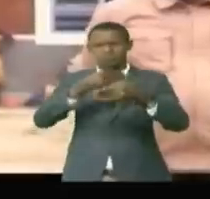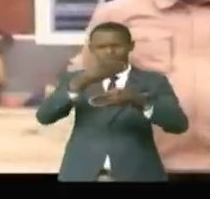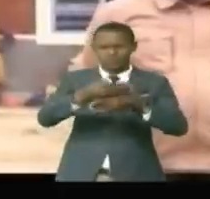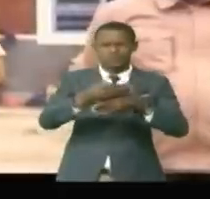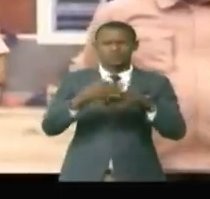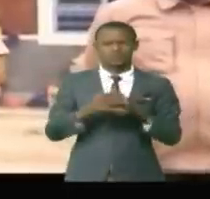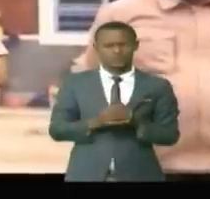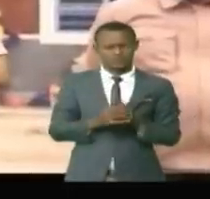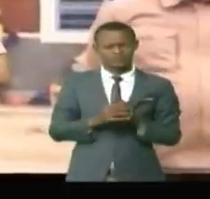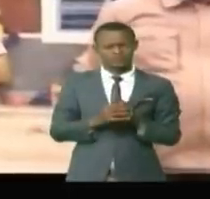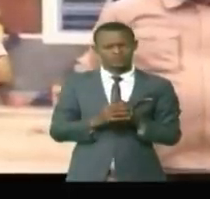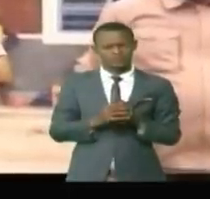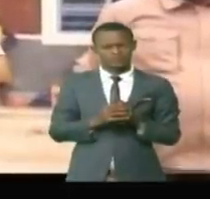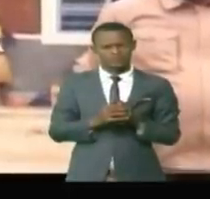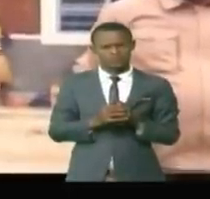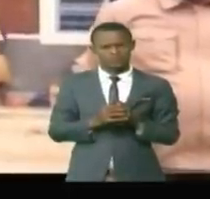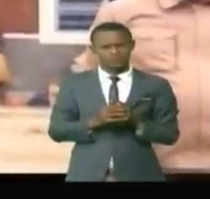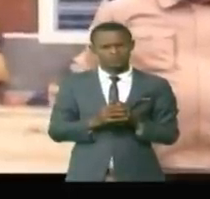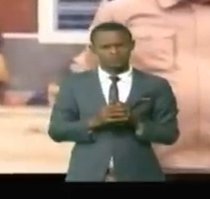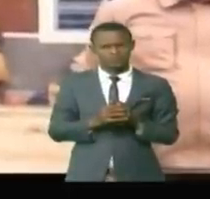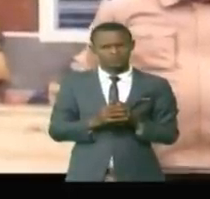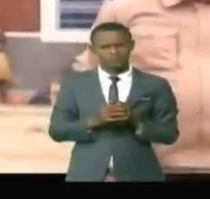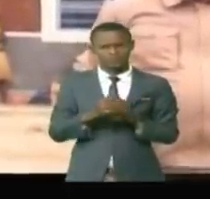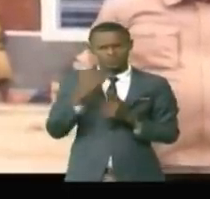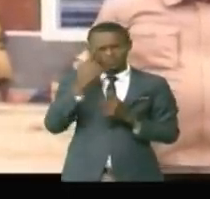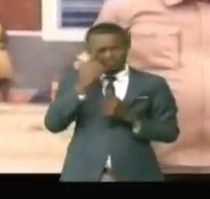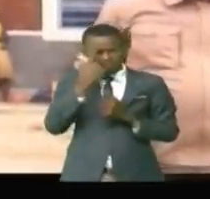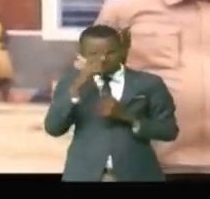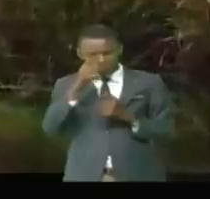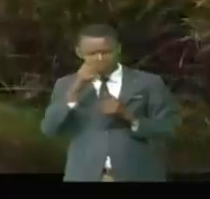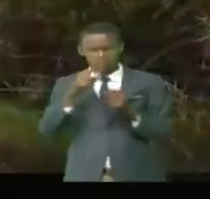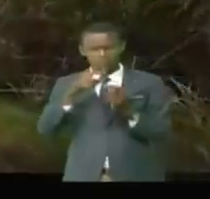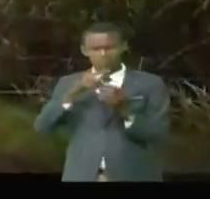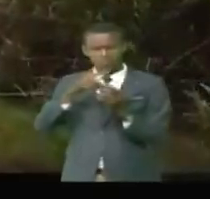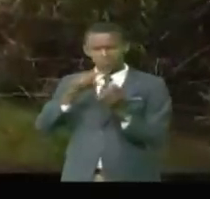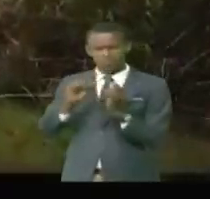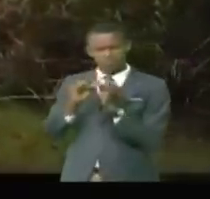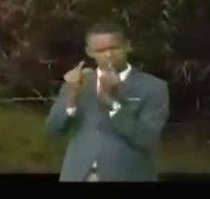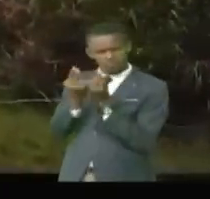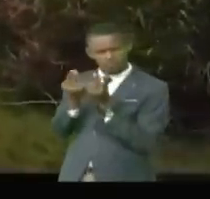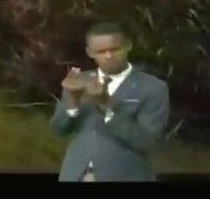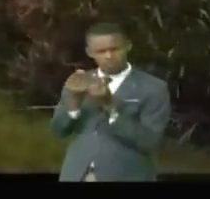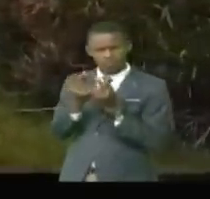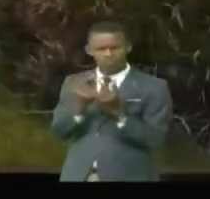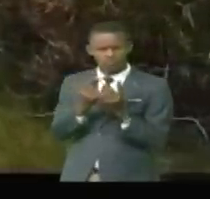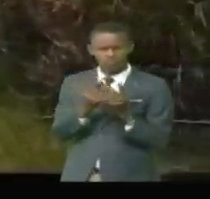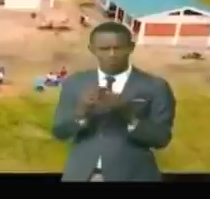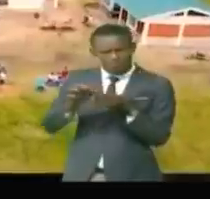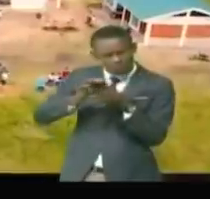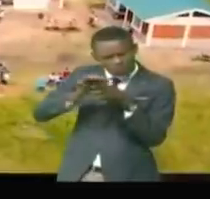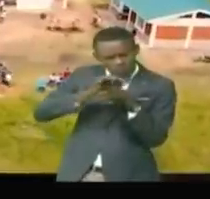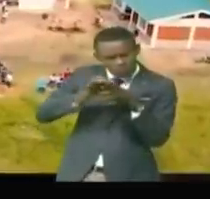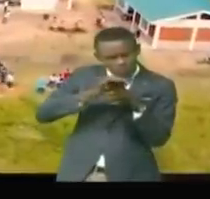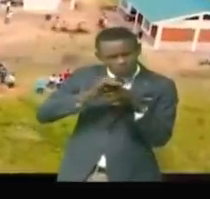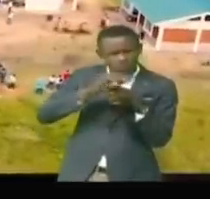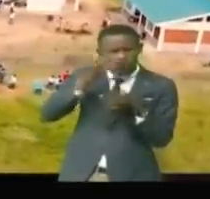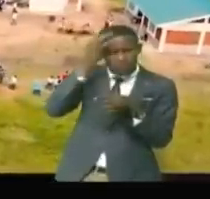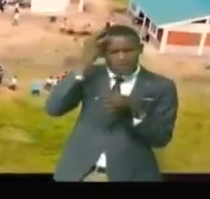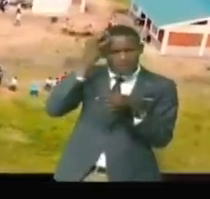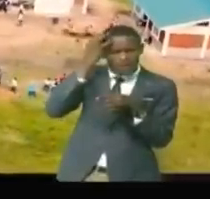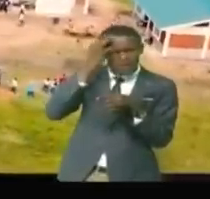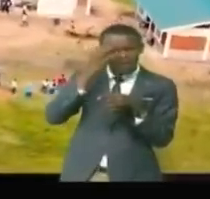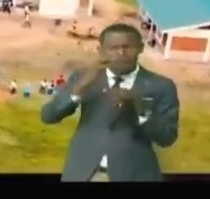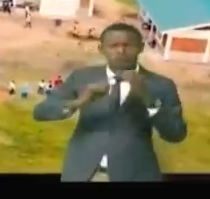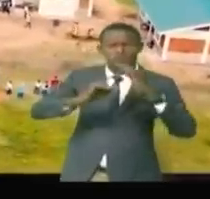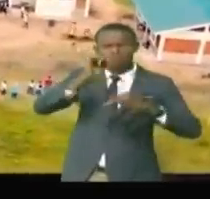le PDDRCS, il est temps de capitaliser ces deux infrastructures remises ces jours pour cultiver la paix et le vivre ensemble